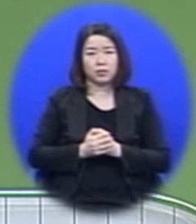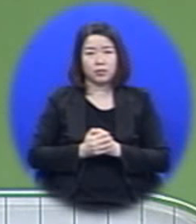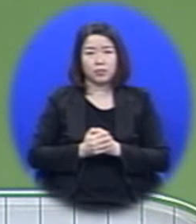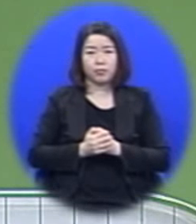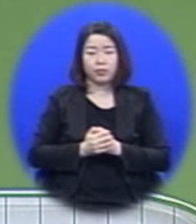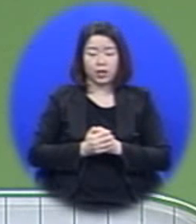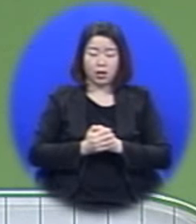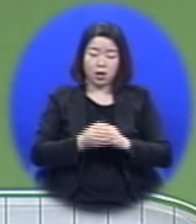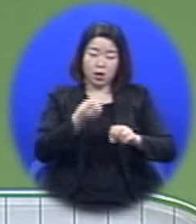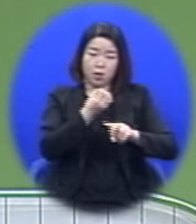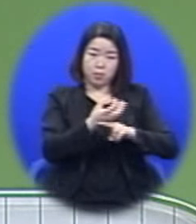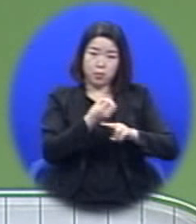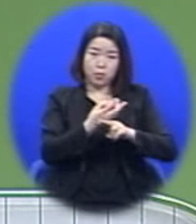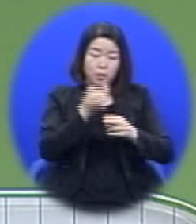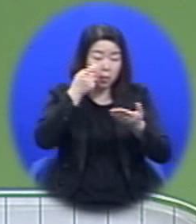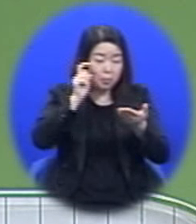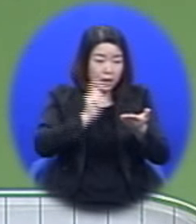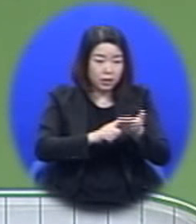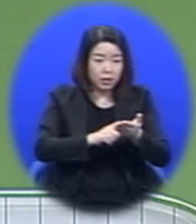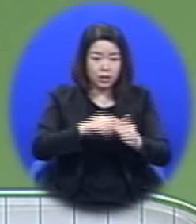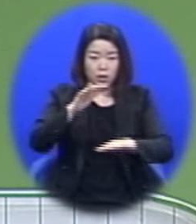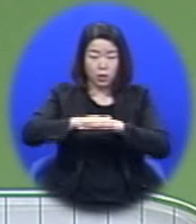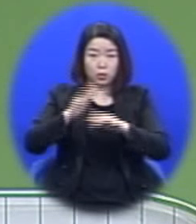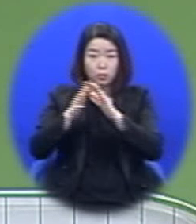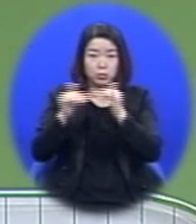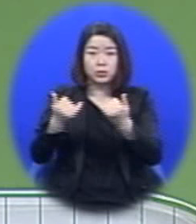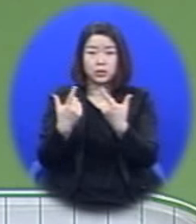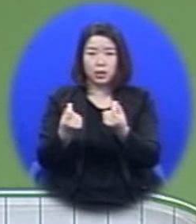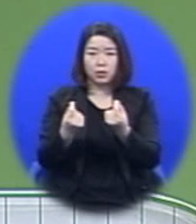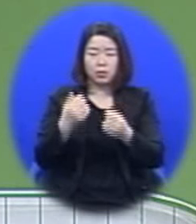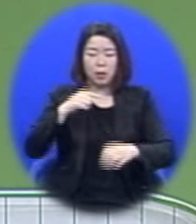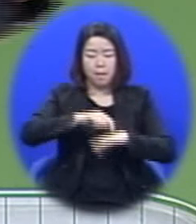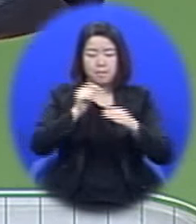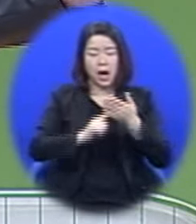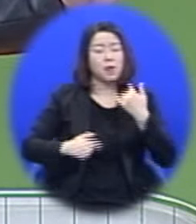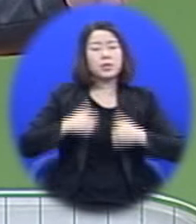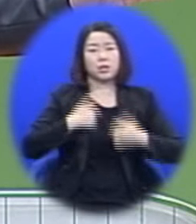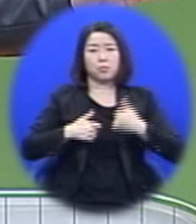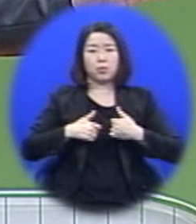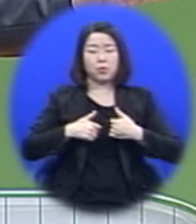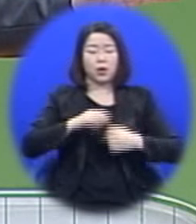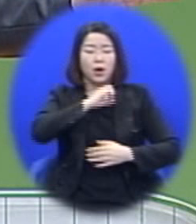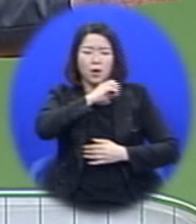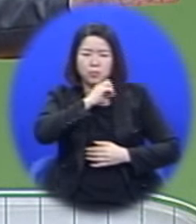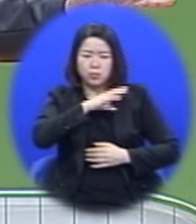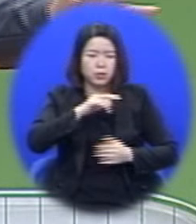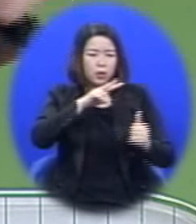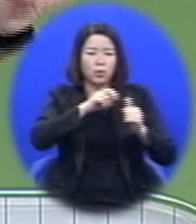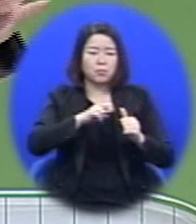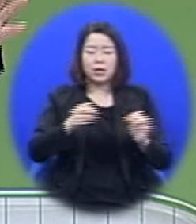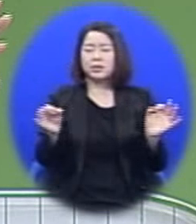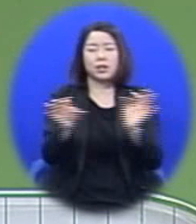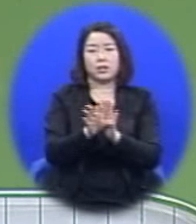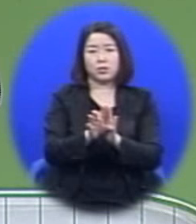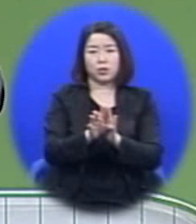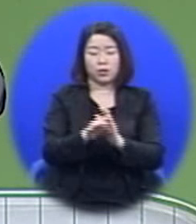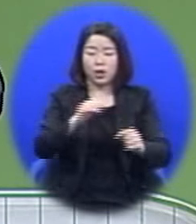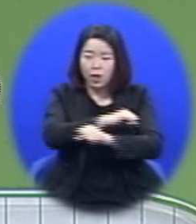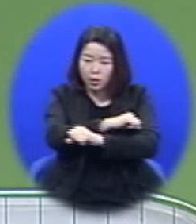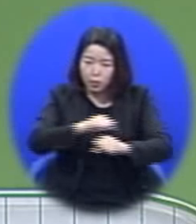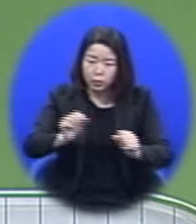보화를 발견한 농부처럼 마음이 기뻐요. 불평과 원망 더 이상 없어졌어요. 용서하고